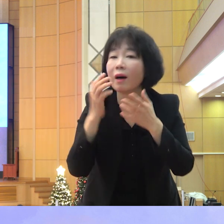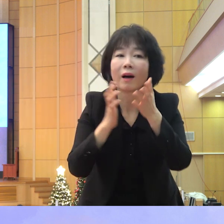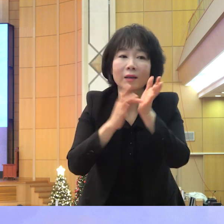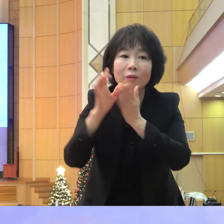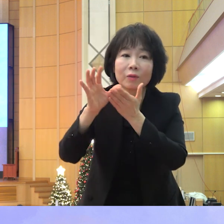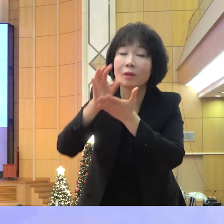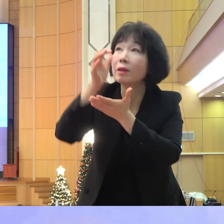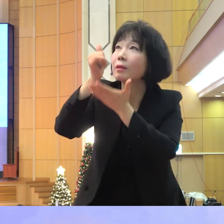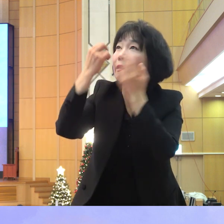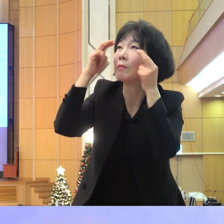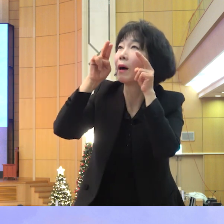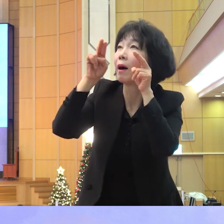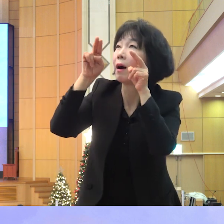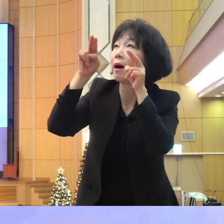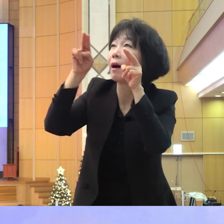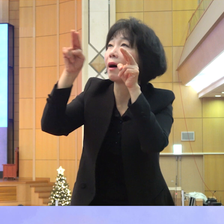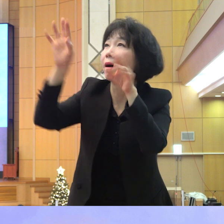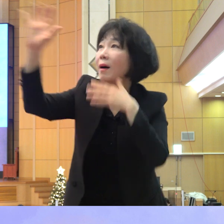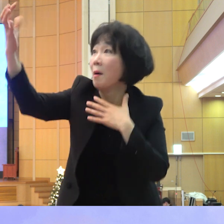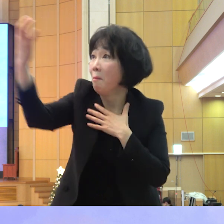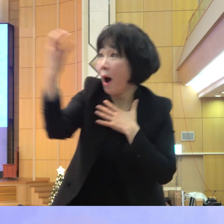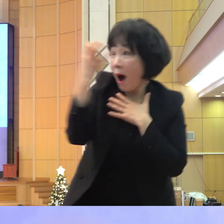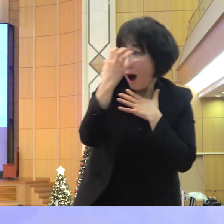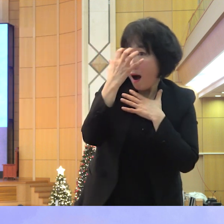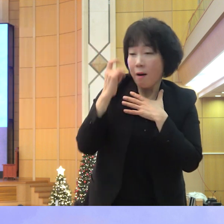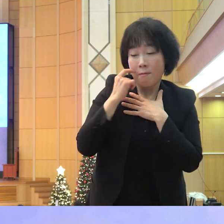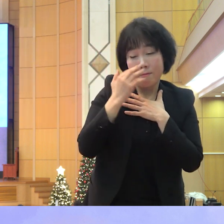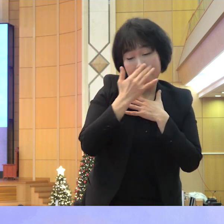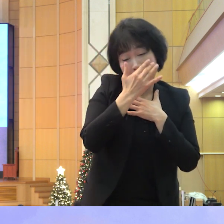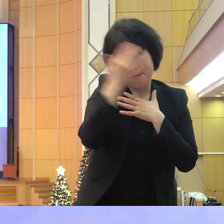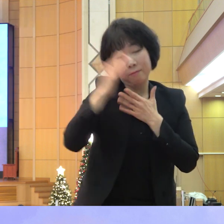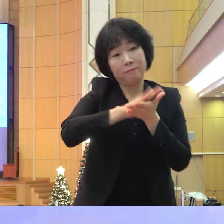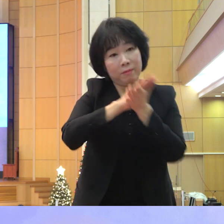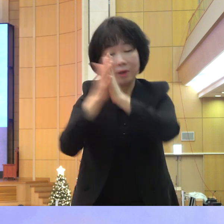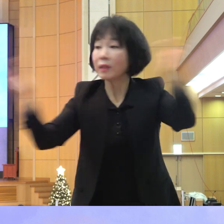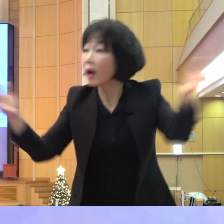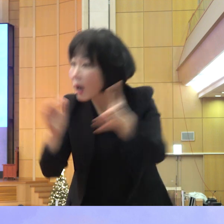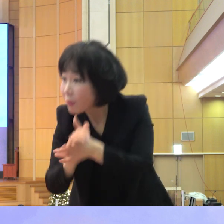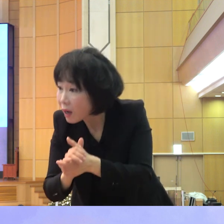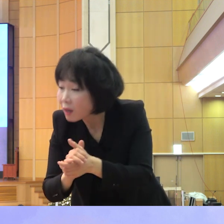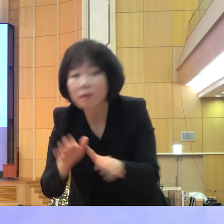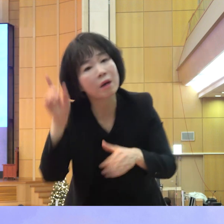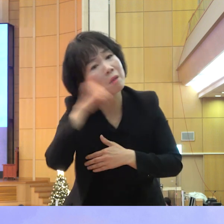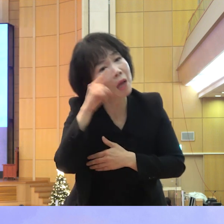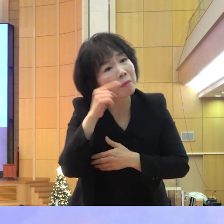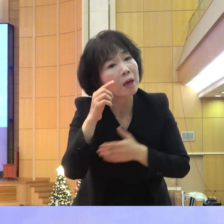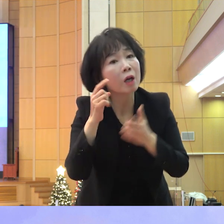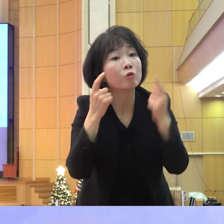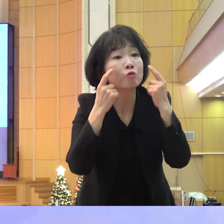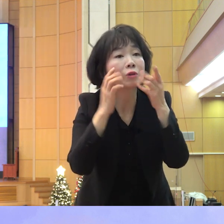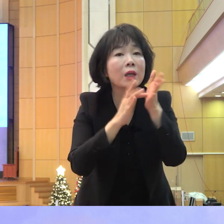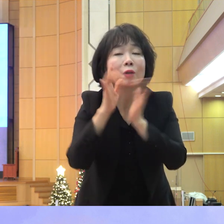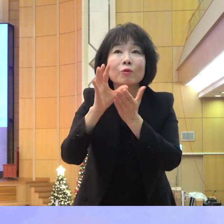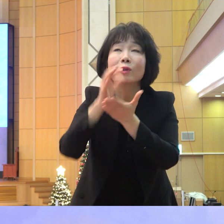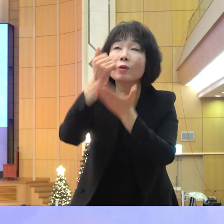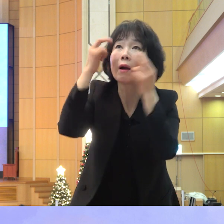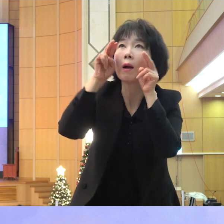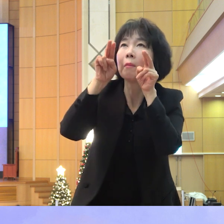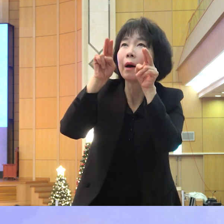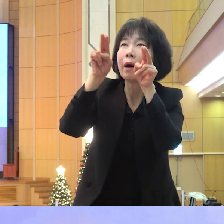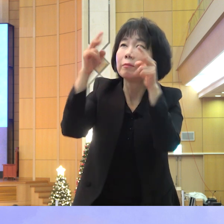햇님을 닮아서 아름다운 못생긴 꽃이 아름다운 꽃이 됐다고 하는데, 여러분 주님을 바라보면 어떻게 되는